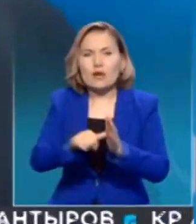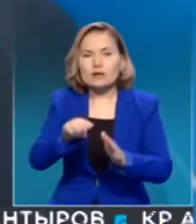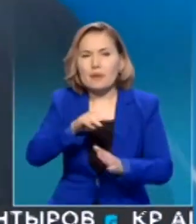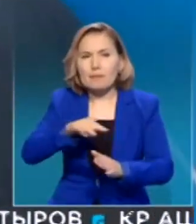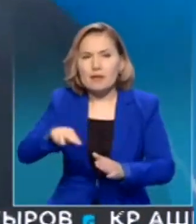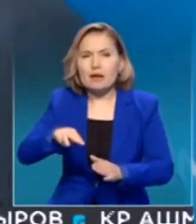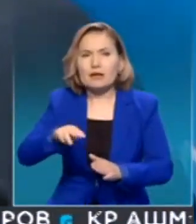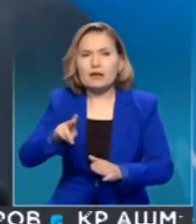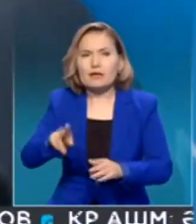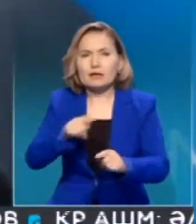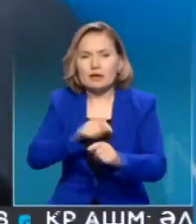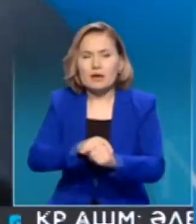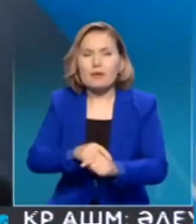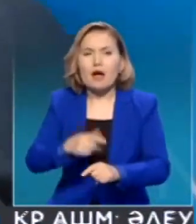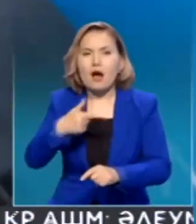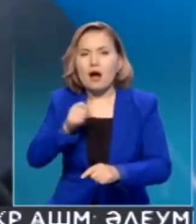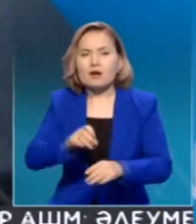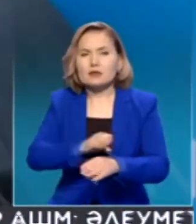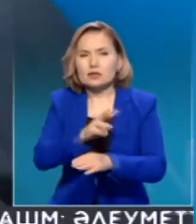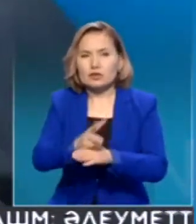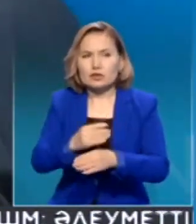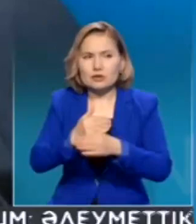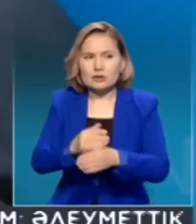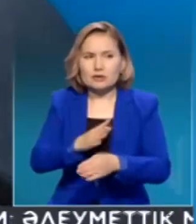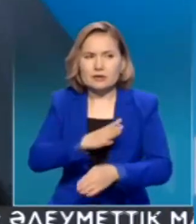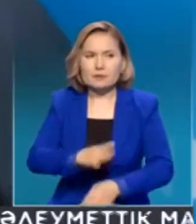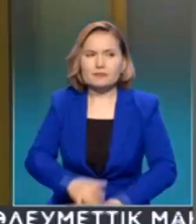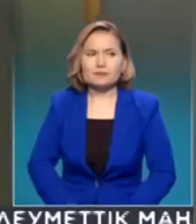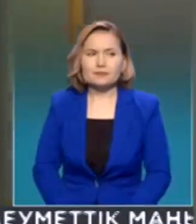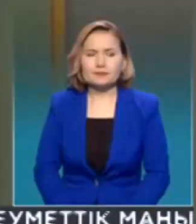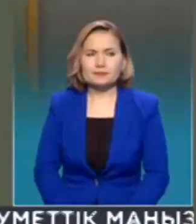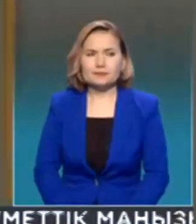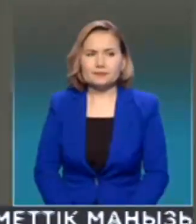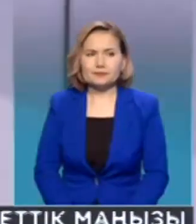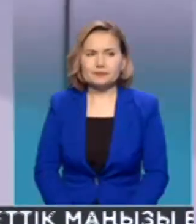текше метр сұйытылған табиғи газ жеткізді.